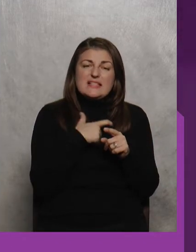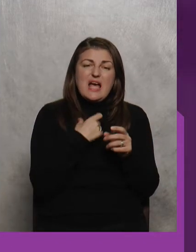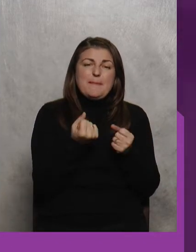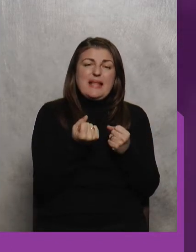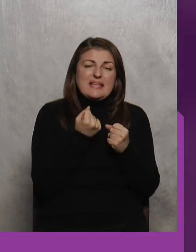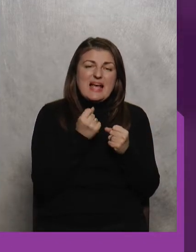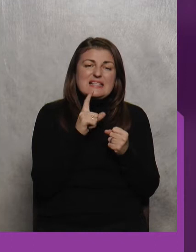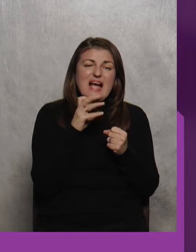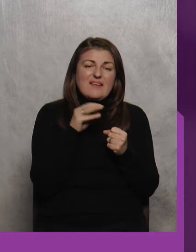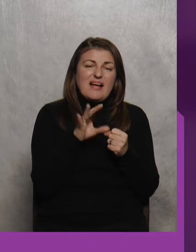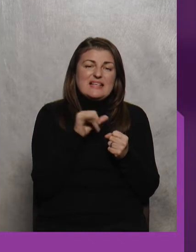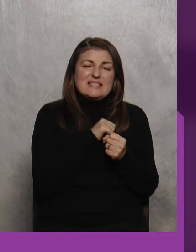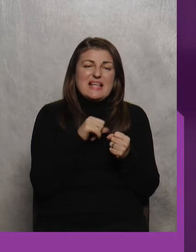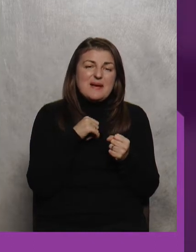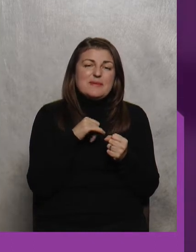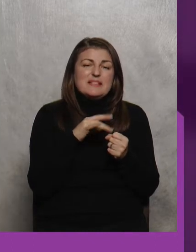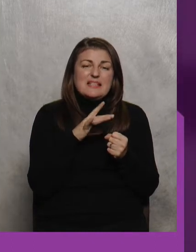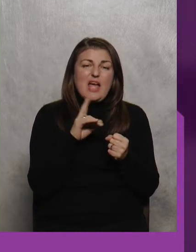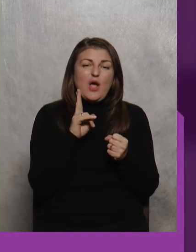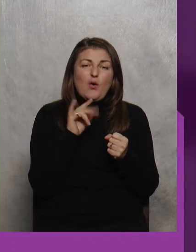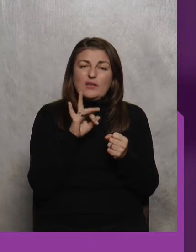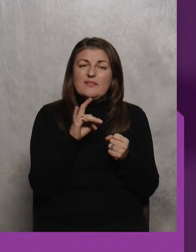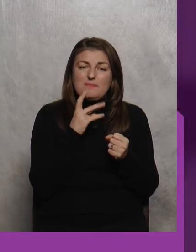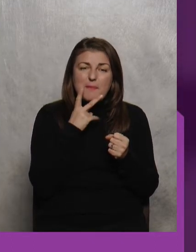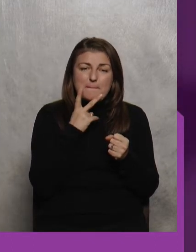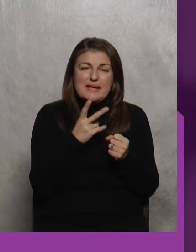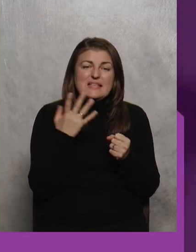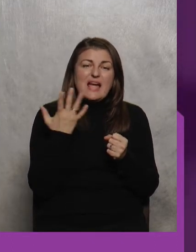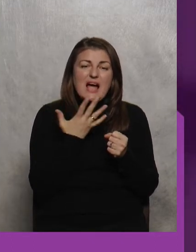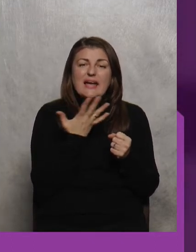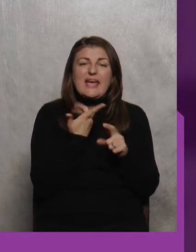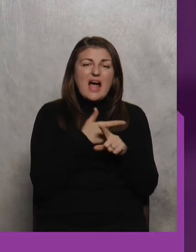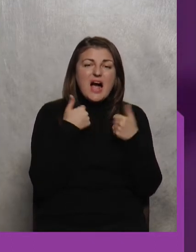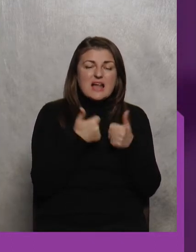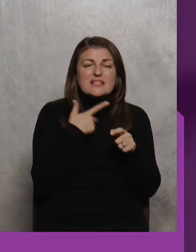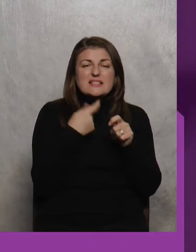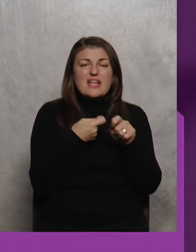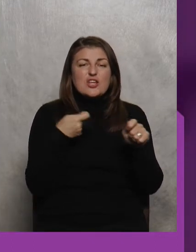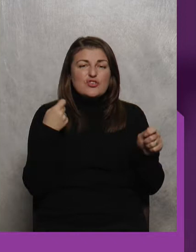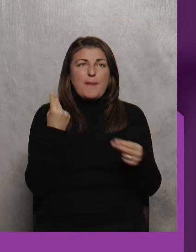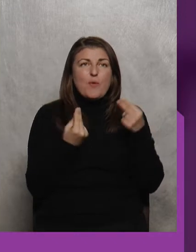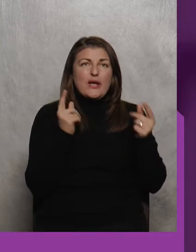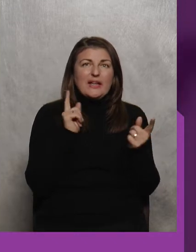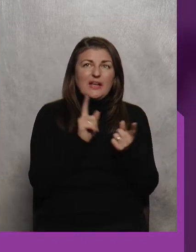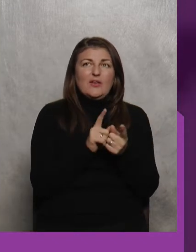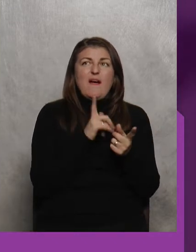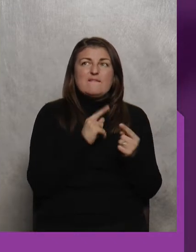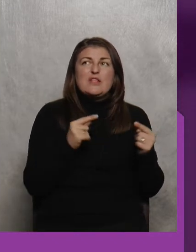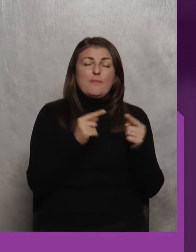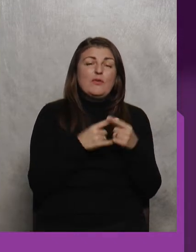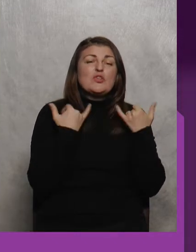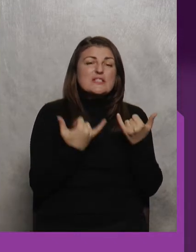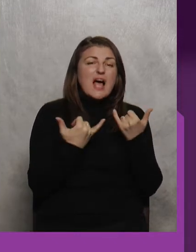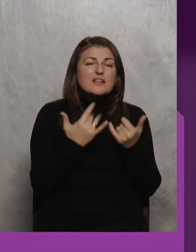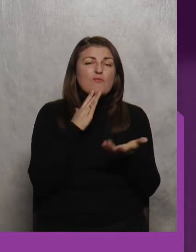натягує захват сам. І контратакує, собі. Бачите, який гарний затяжний поєдинок. Відповідно, зараз